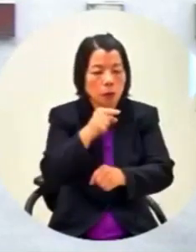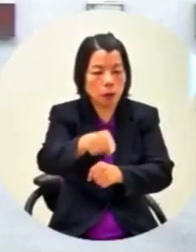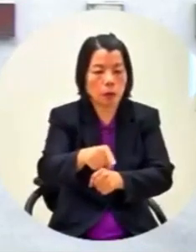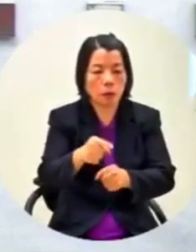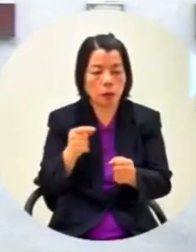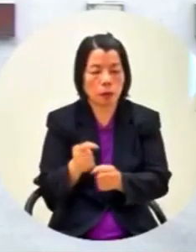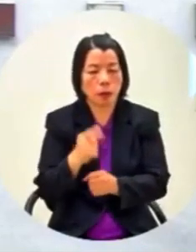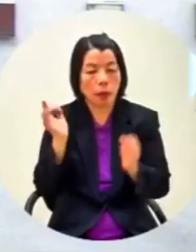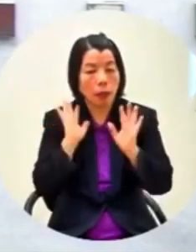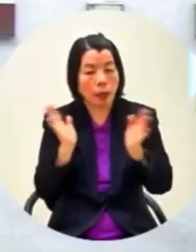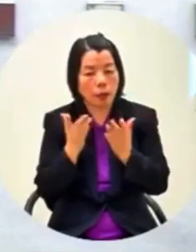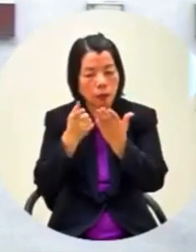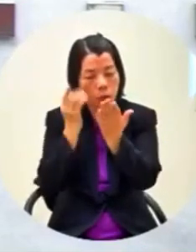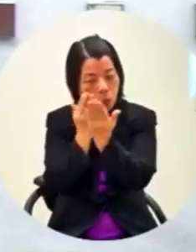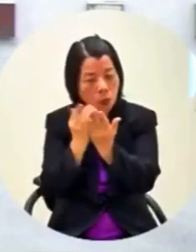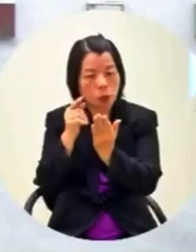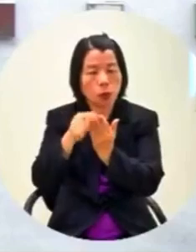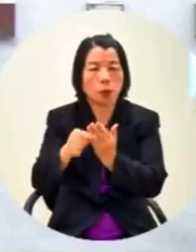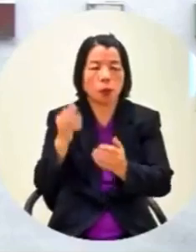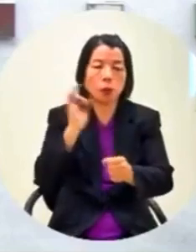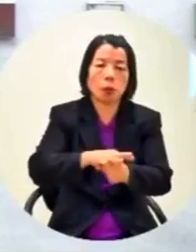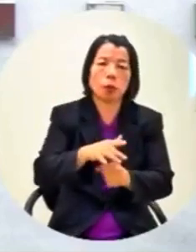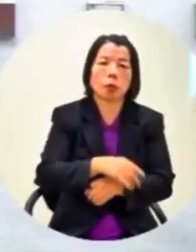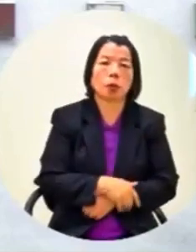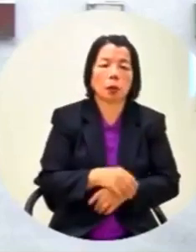助，申请资格